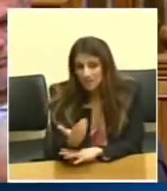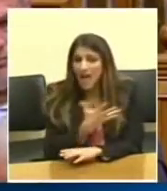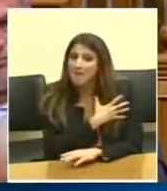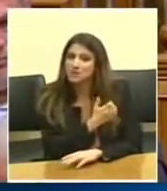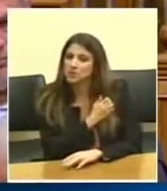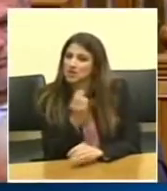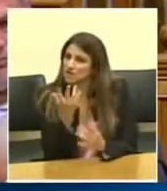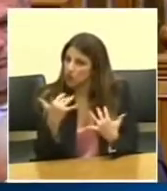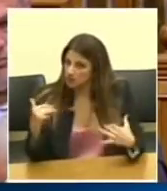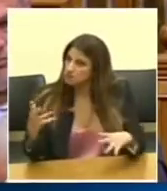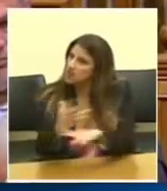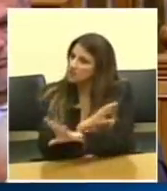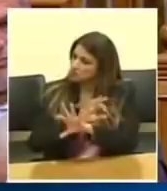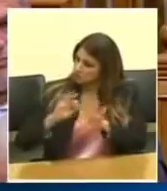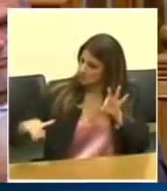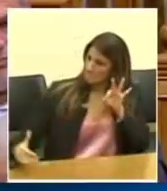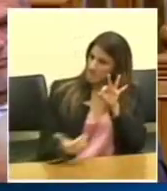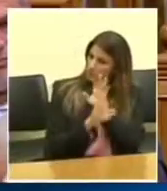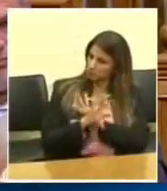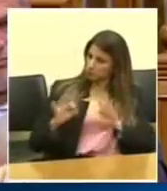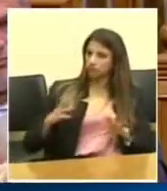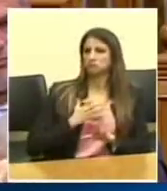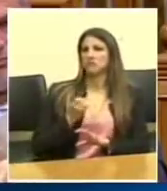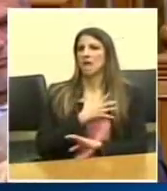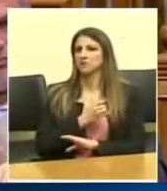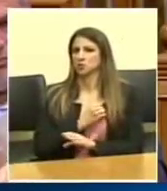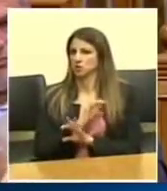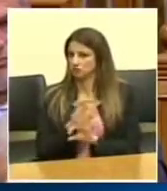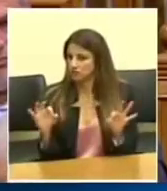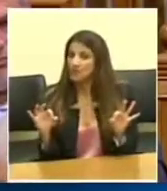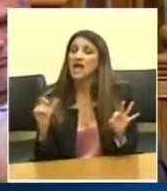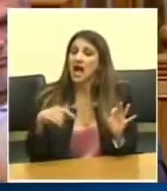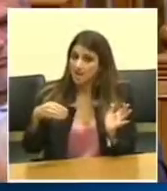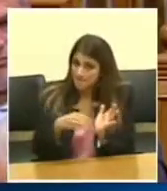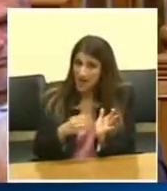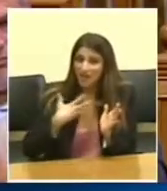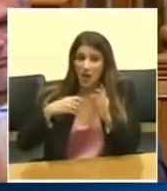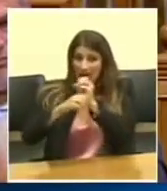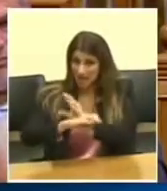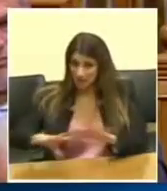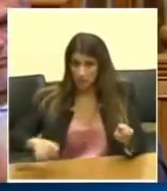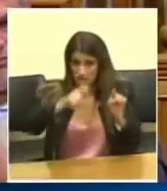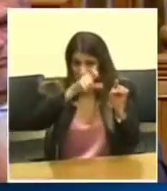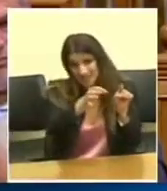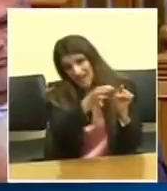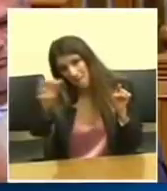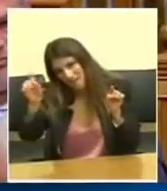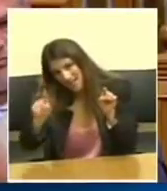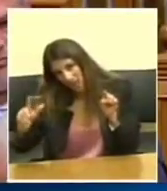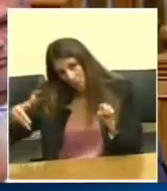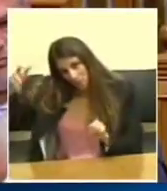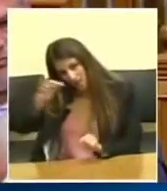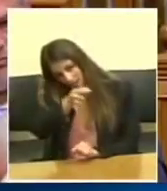της Βουλής και την πήραμε με θάρρος, με παρησία. Σας ενημερώνω λοιπόν, να το μεταφέρετε και στον αρχηγό σας,